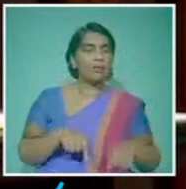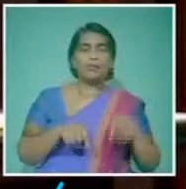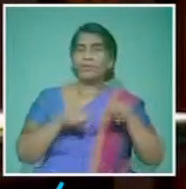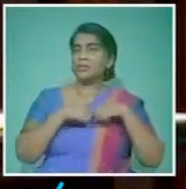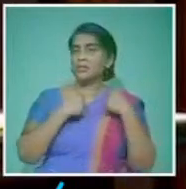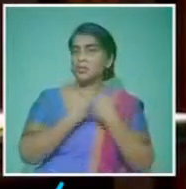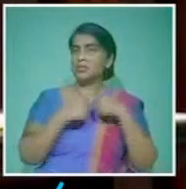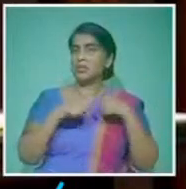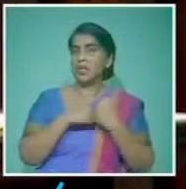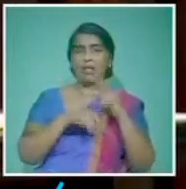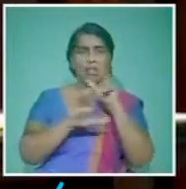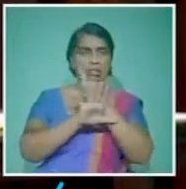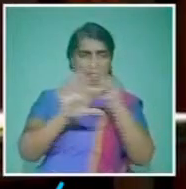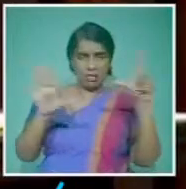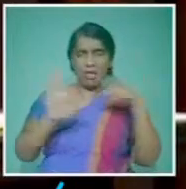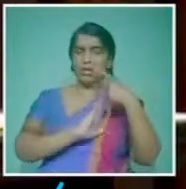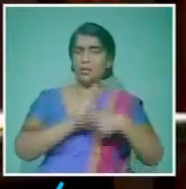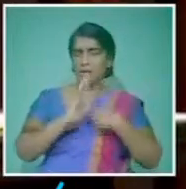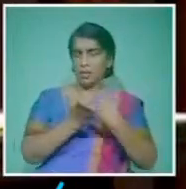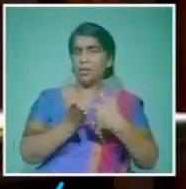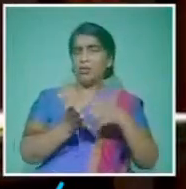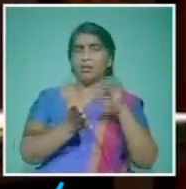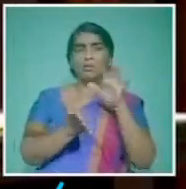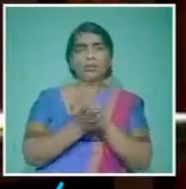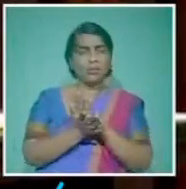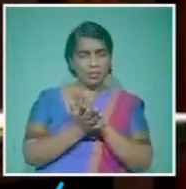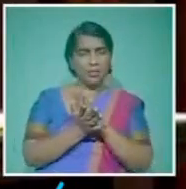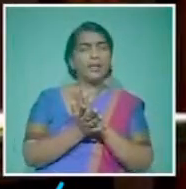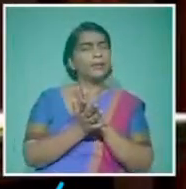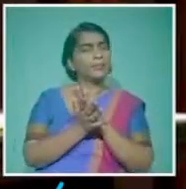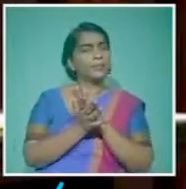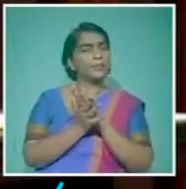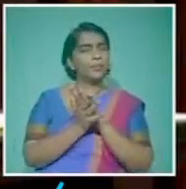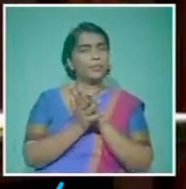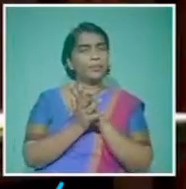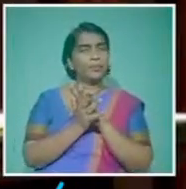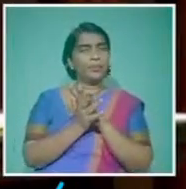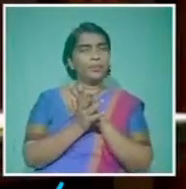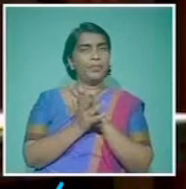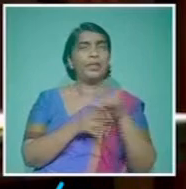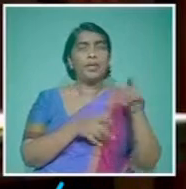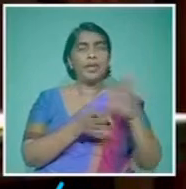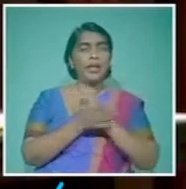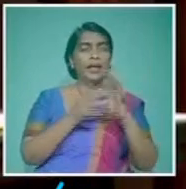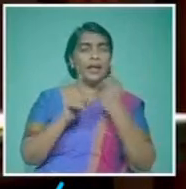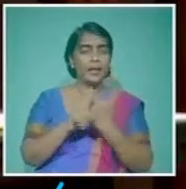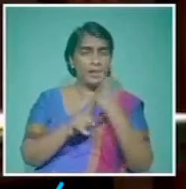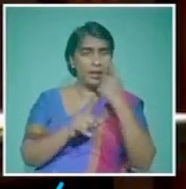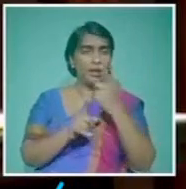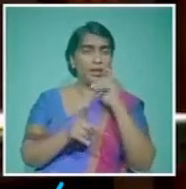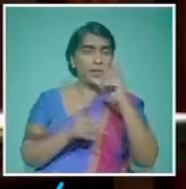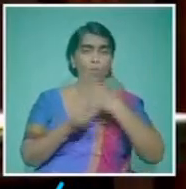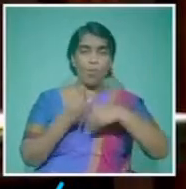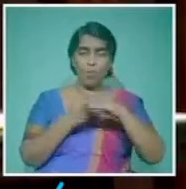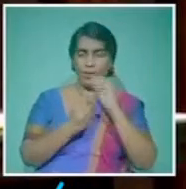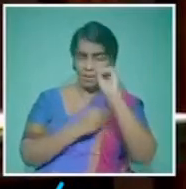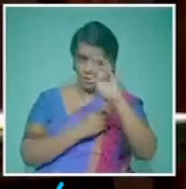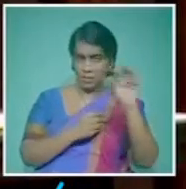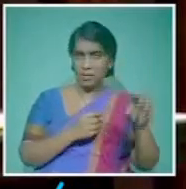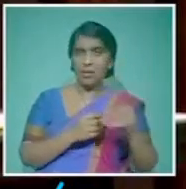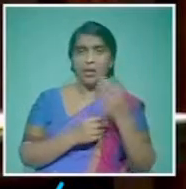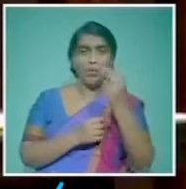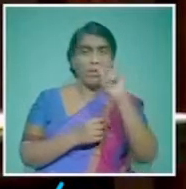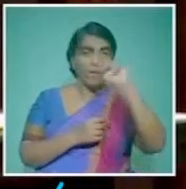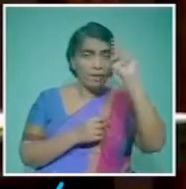සමාගම් 17යි රෙජිස්ටර් මුළු ලංකාවෙම සමාගම් 17යි රෙජිස්ටර් කරලා තියෙන්නේ මේ හෙක්ටයාරයකට මේ කාබනික පොහොර ලබා දෙන්න.